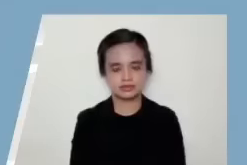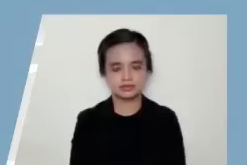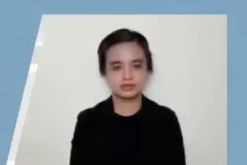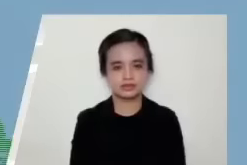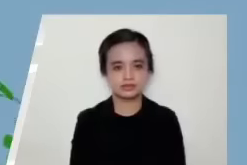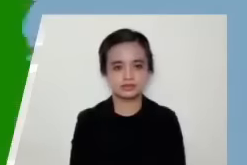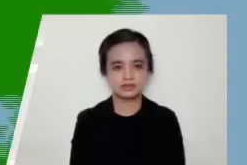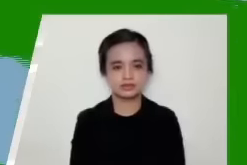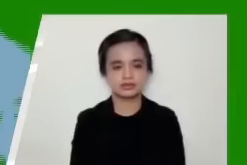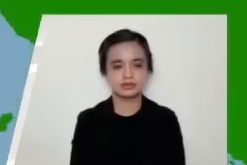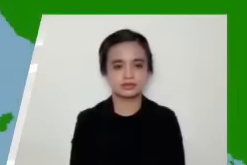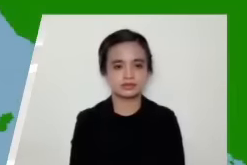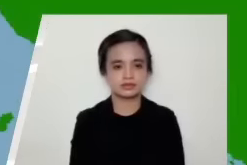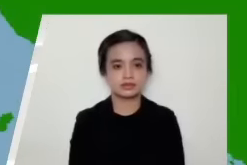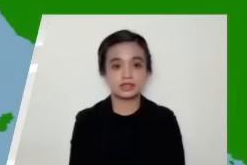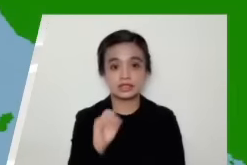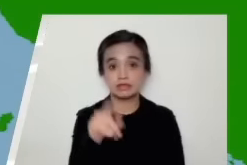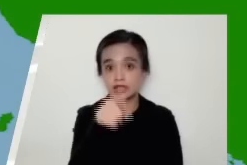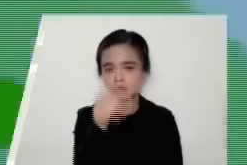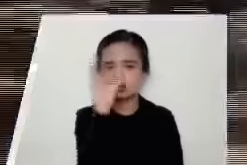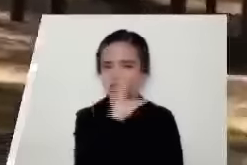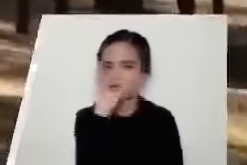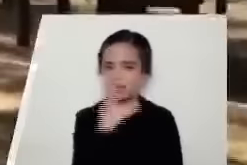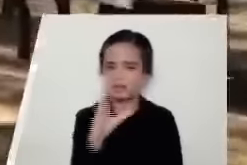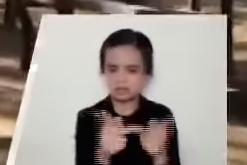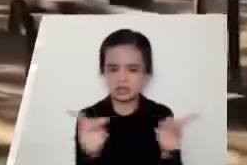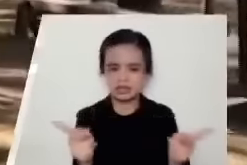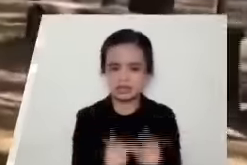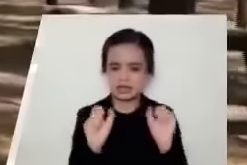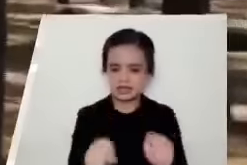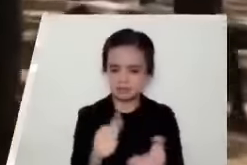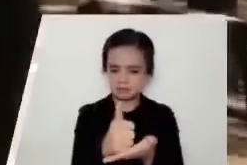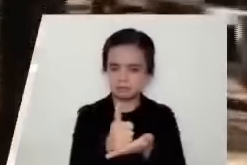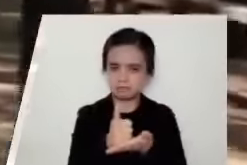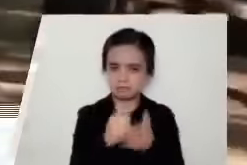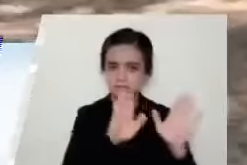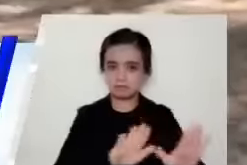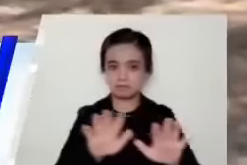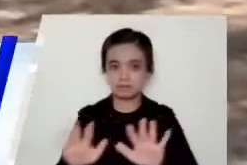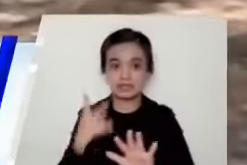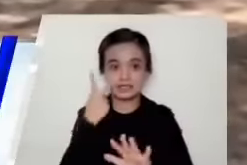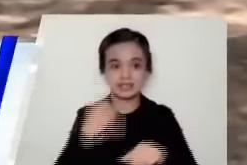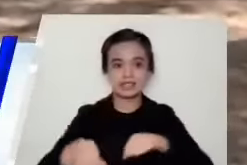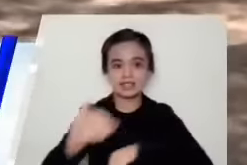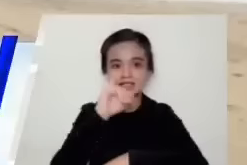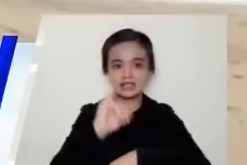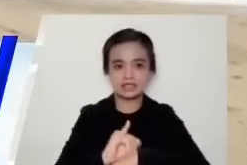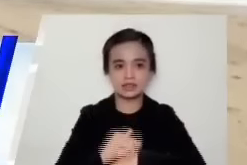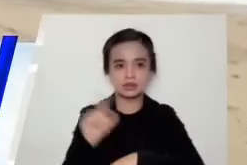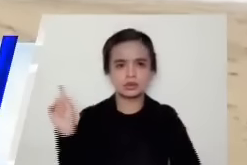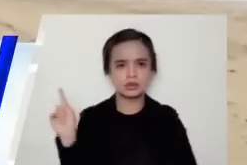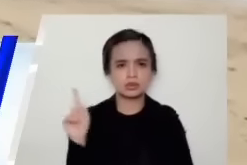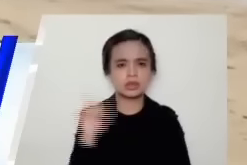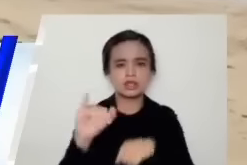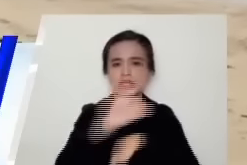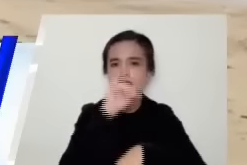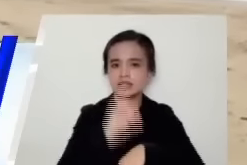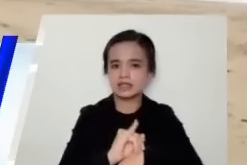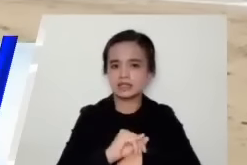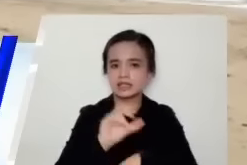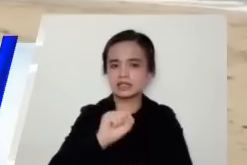Kung ang hanap mo'y lugar na nakaka-relax, swak dyan ang isla ng Apuaw Pequena, ang isa sa mga isla ng Siete Picados